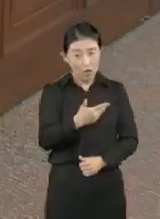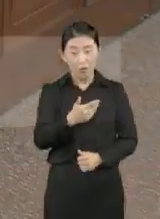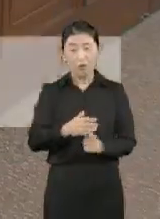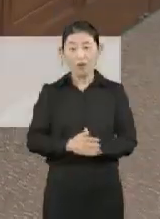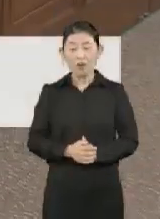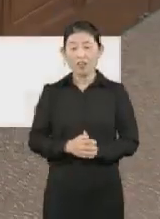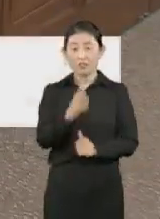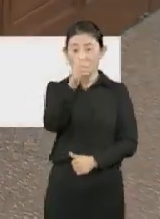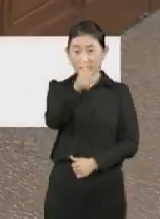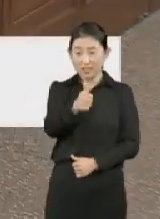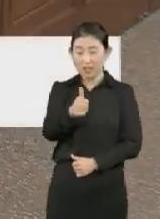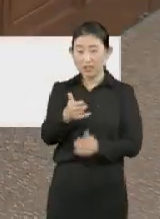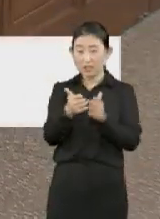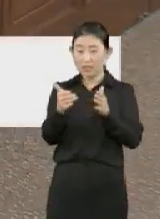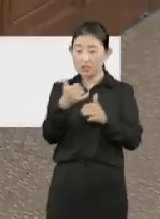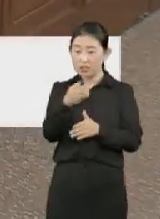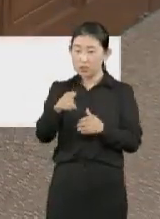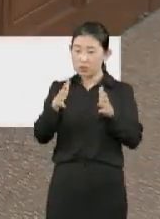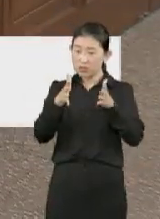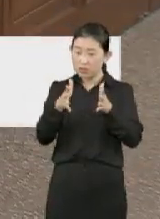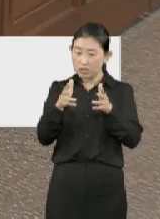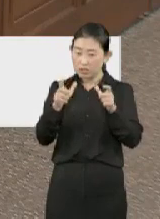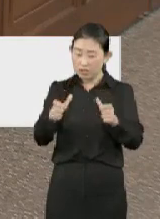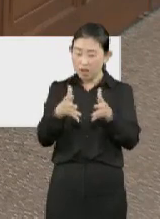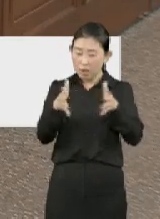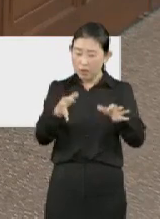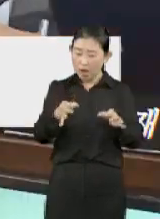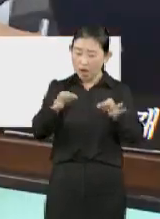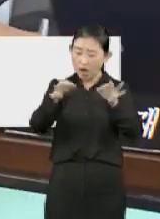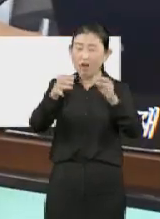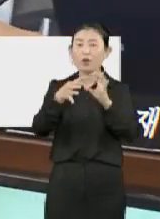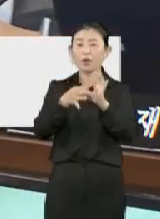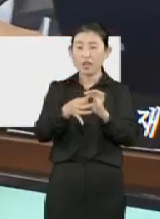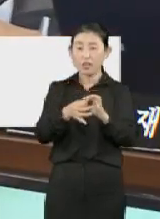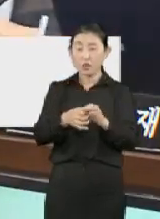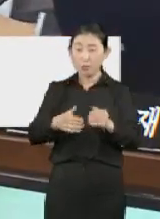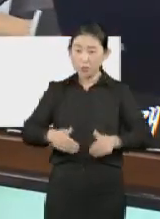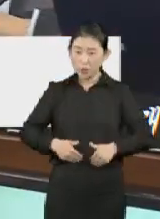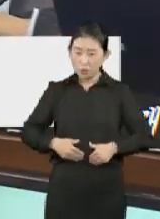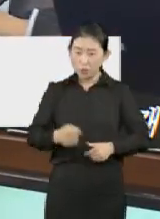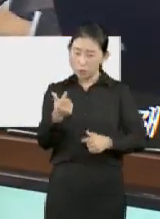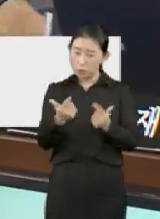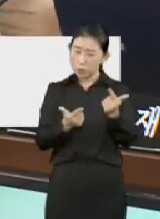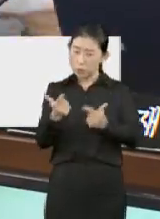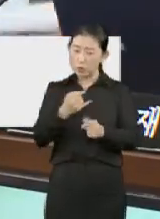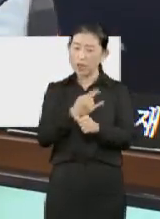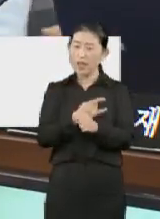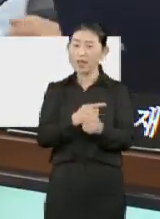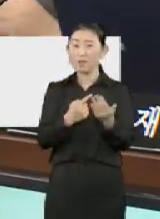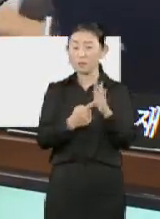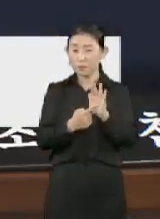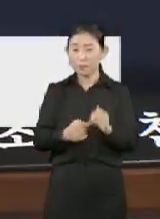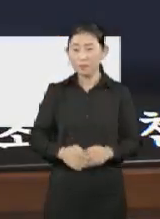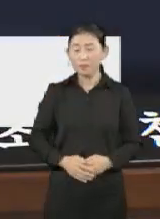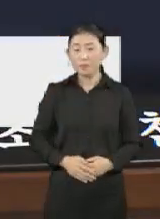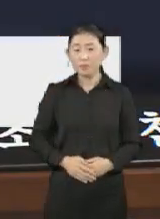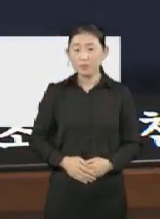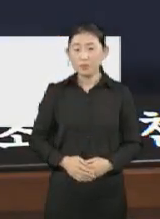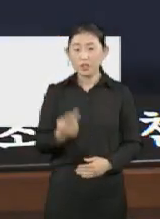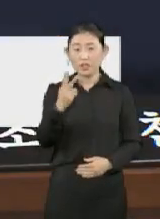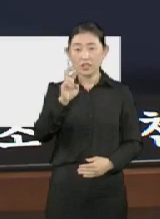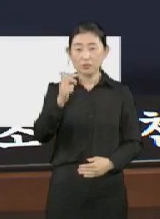청장은 해 종시 아파트값이 과도하게 오르는 것과 관련해 필요하면 조치를 취하겠다 고 말했습니다